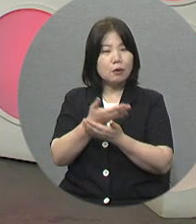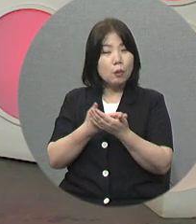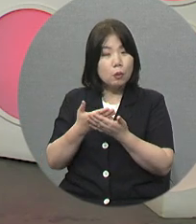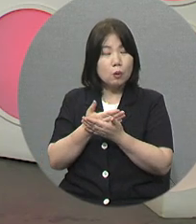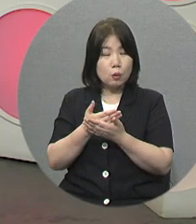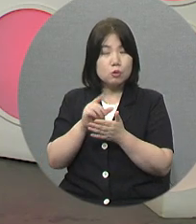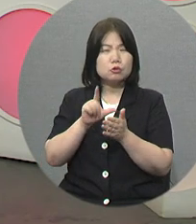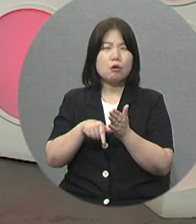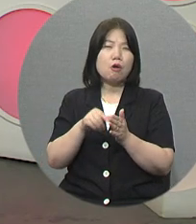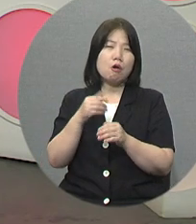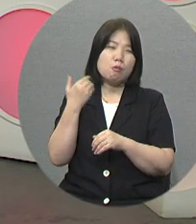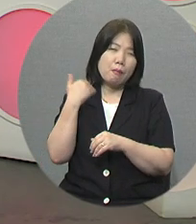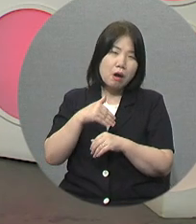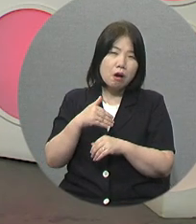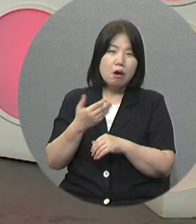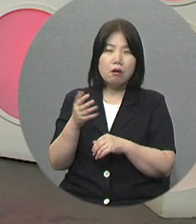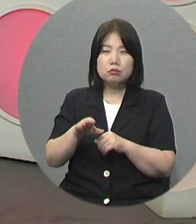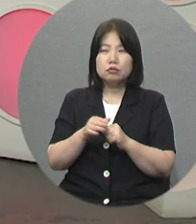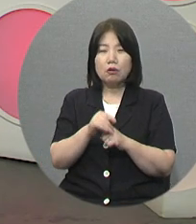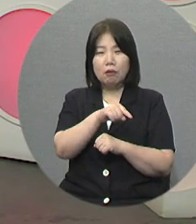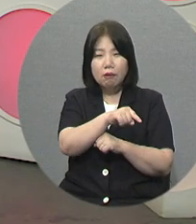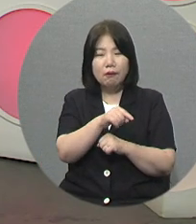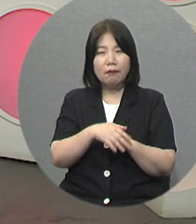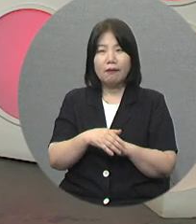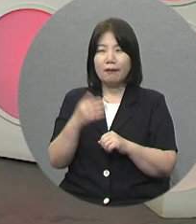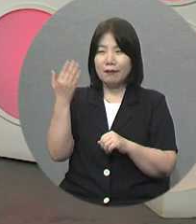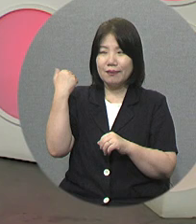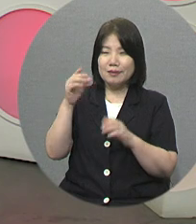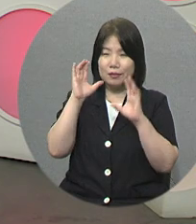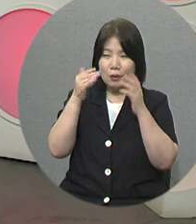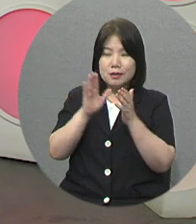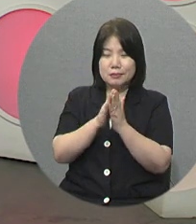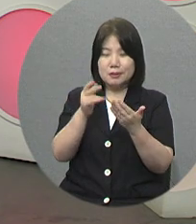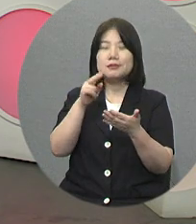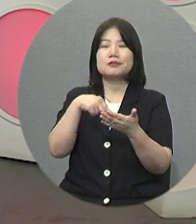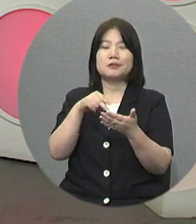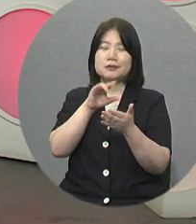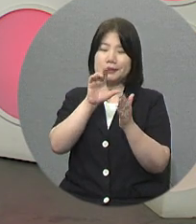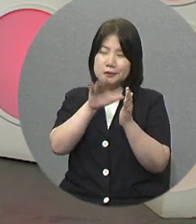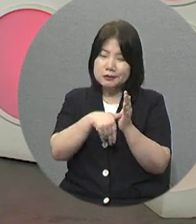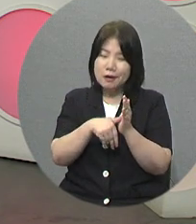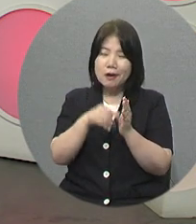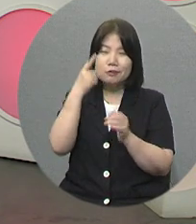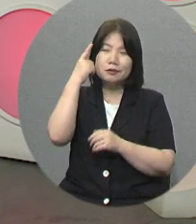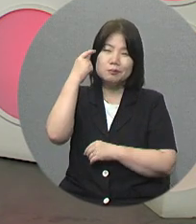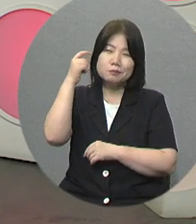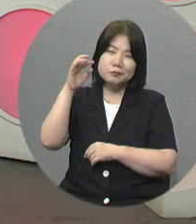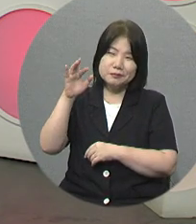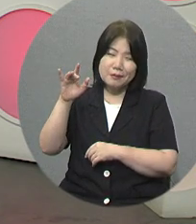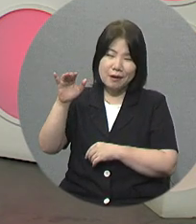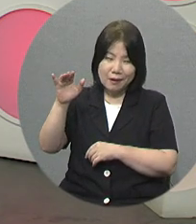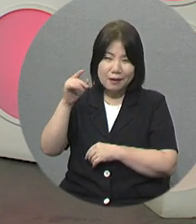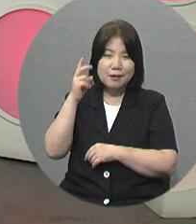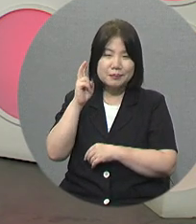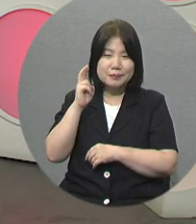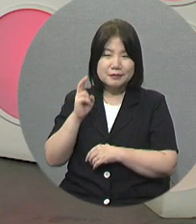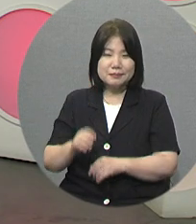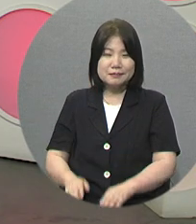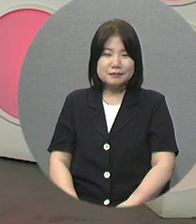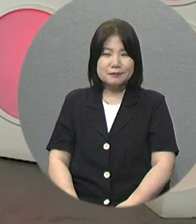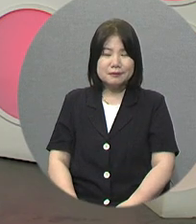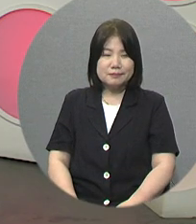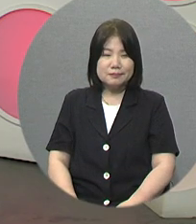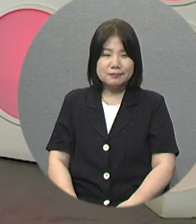시간이 없는데 우리 할머니, 할아버지들은 그 시간들이 또 소중하고 그립고. 맞아요. 그 추억에 또 잠기고. 요즘도